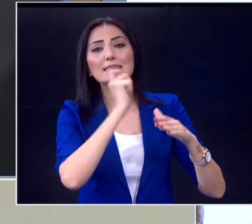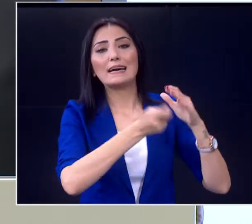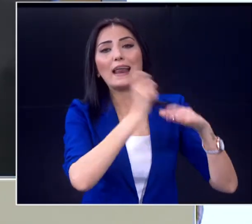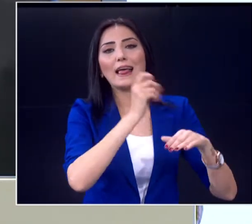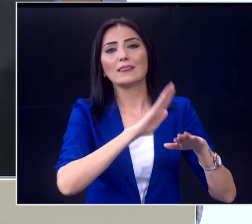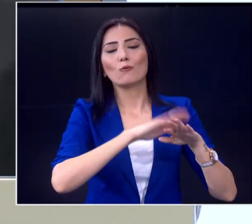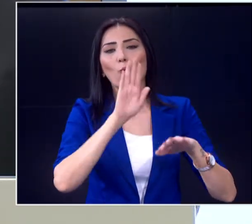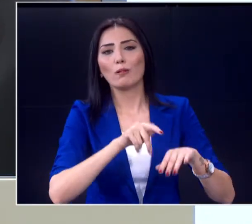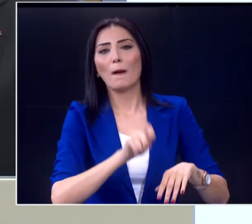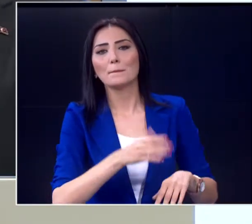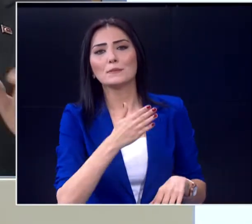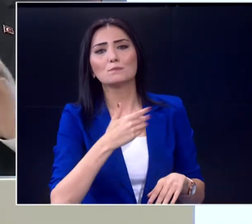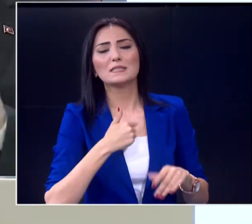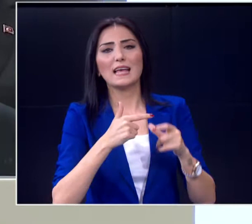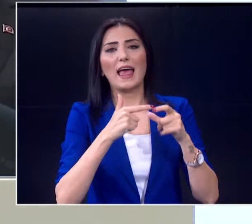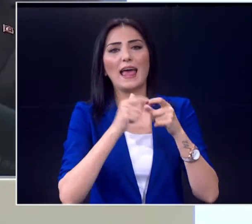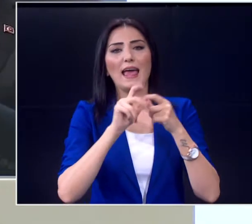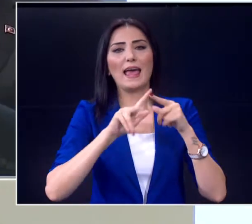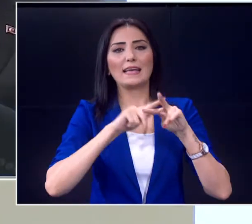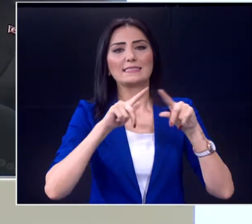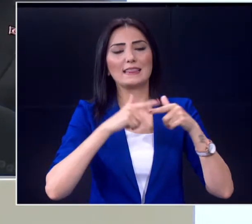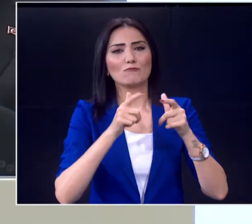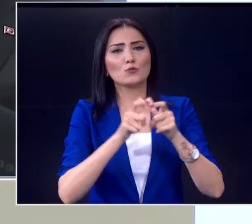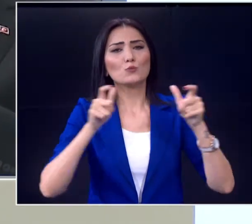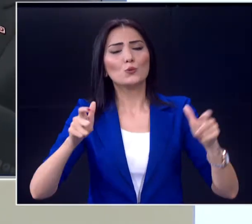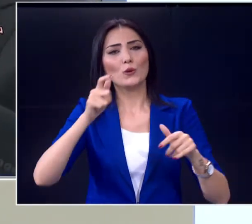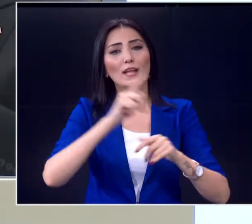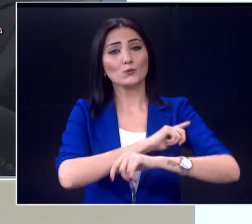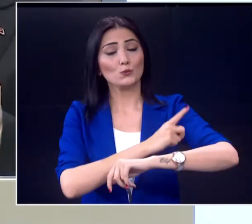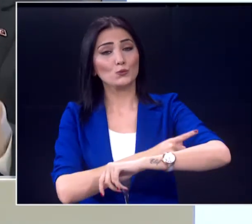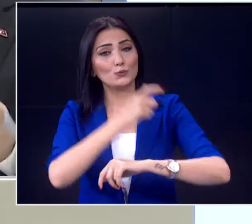Biz esnafımızı büyüyen güçlü Türkiye'nin